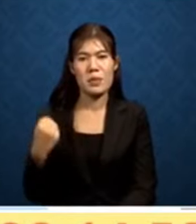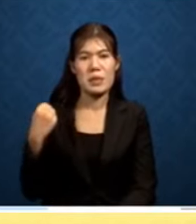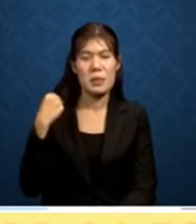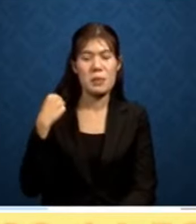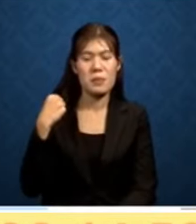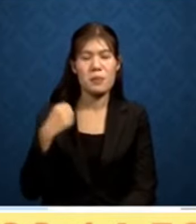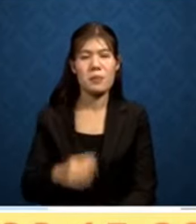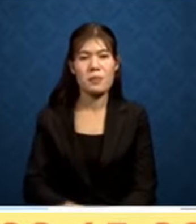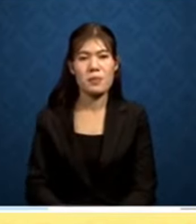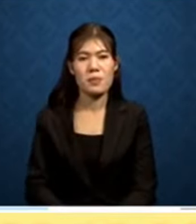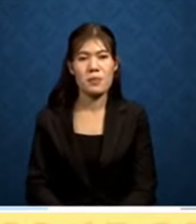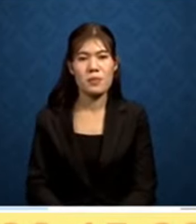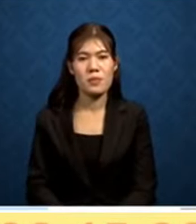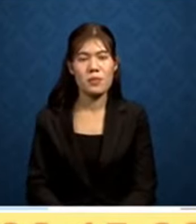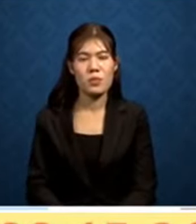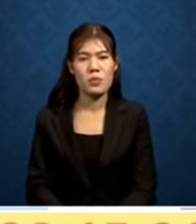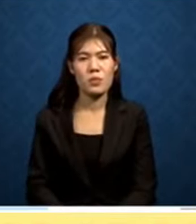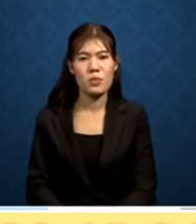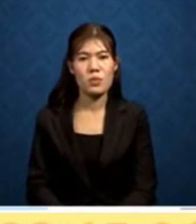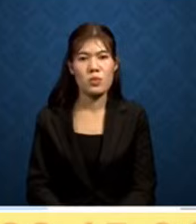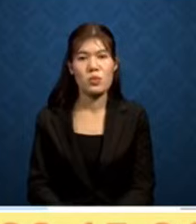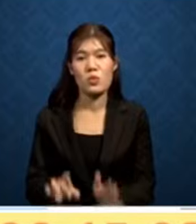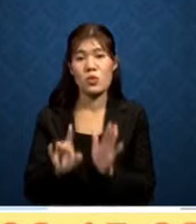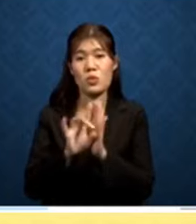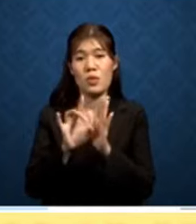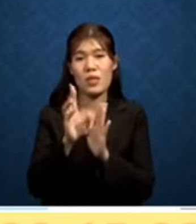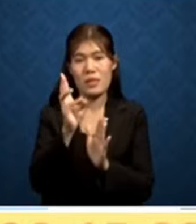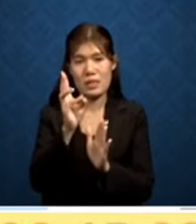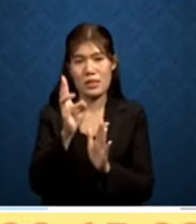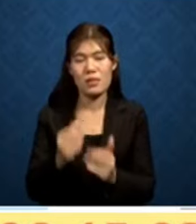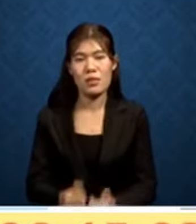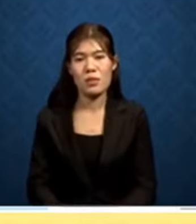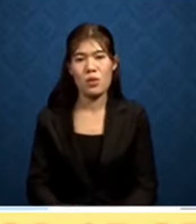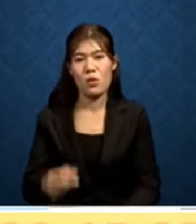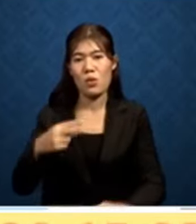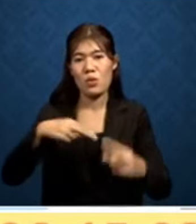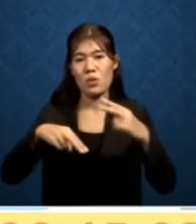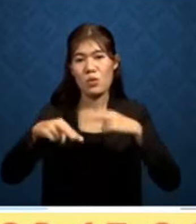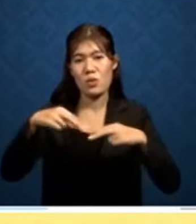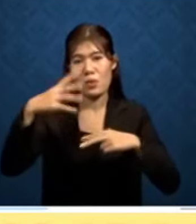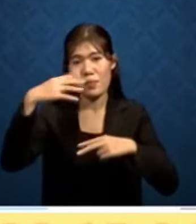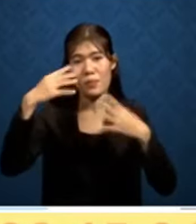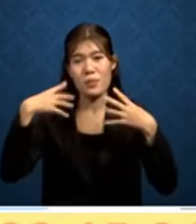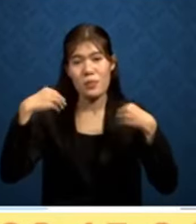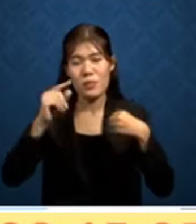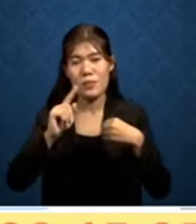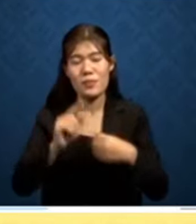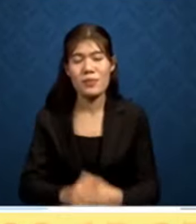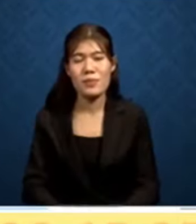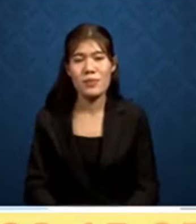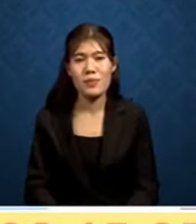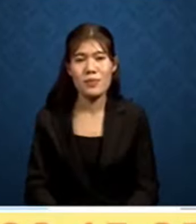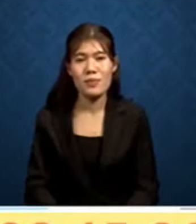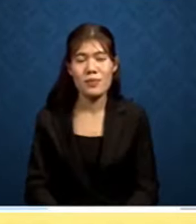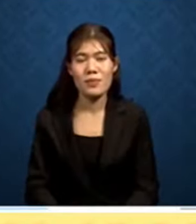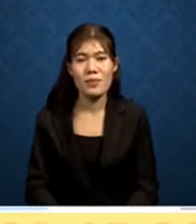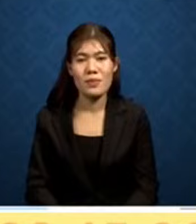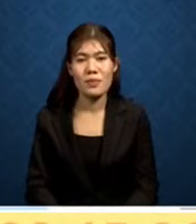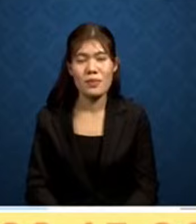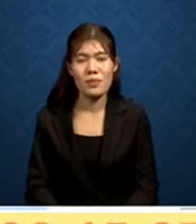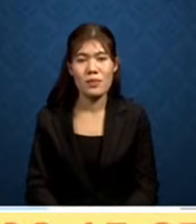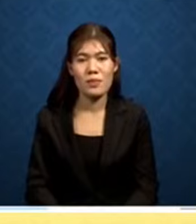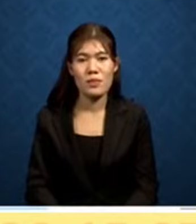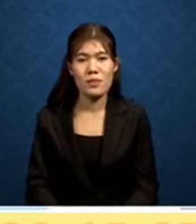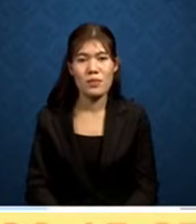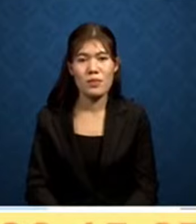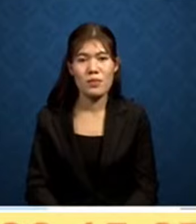ตอบขสดท้ายนดนึงตรที่บอกว่าท่านกำลงตัวสอบเทวดาผมอยากจะขอว่าขอใหระวังนิดนึงเทวด